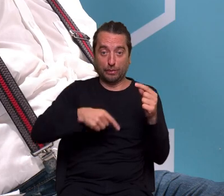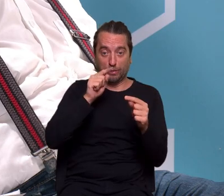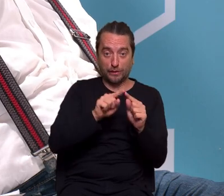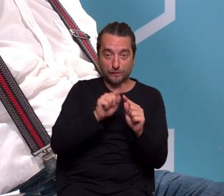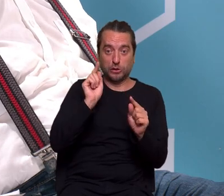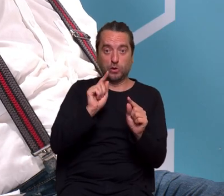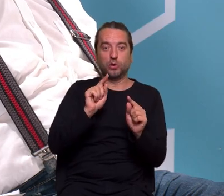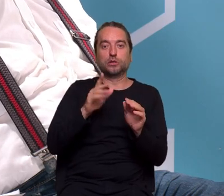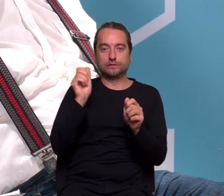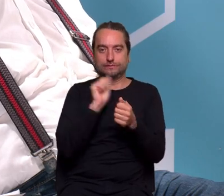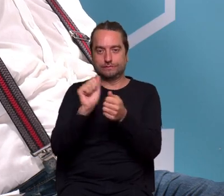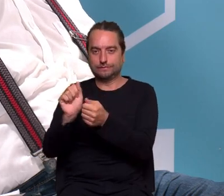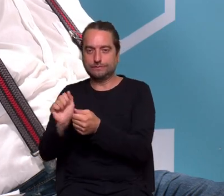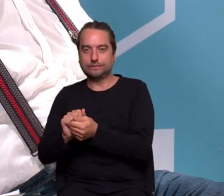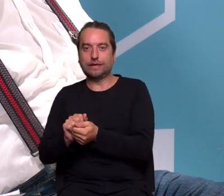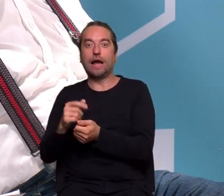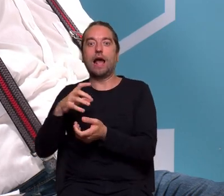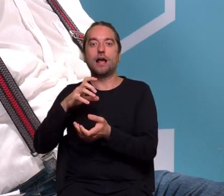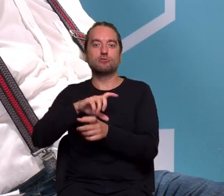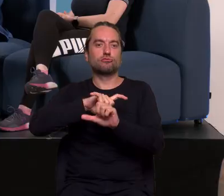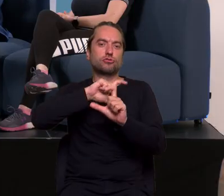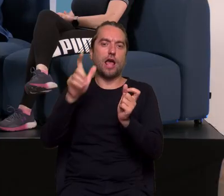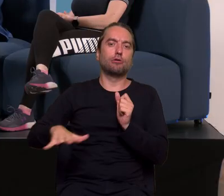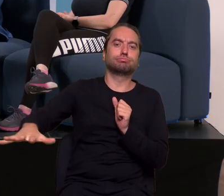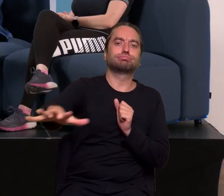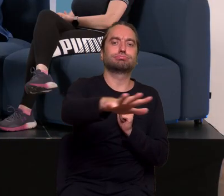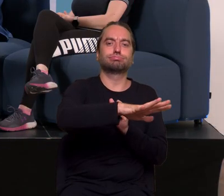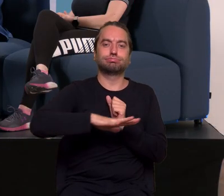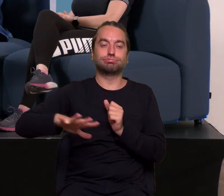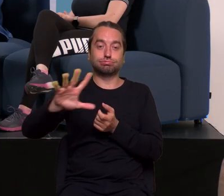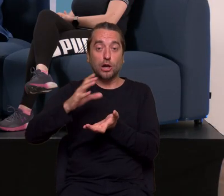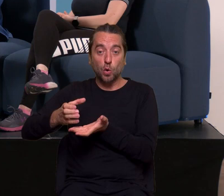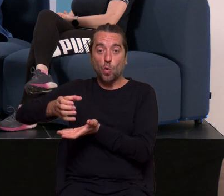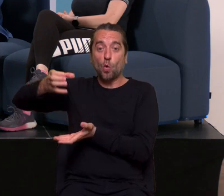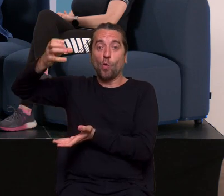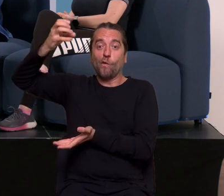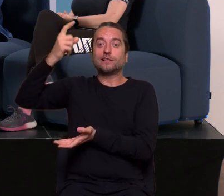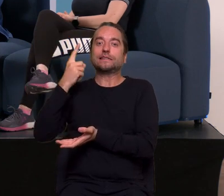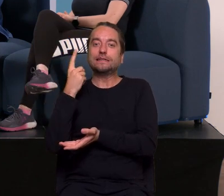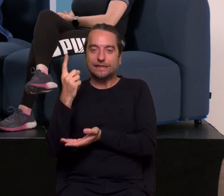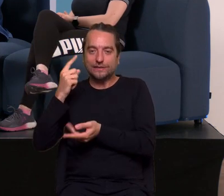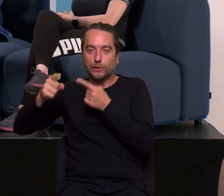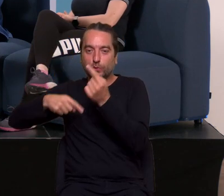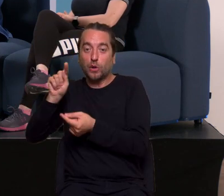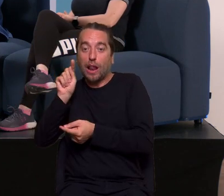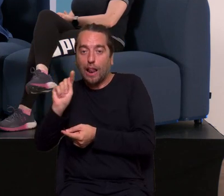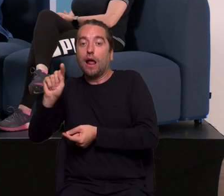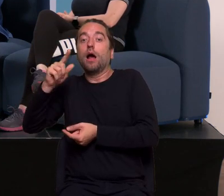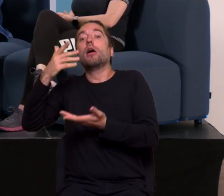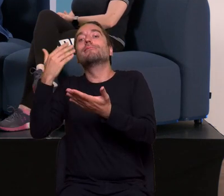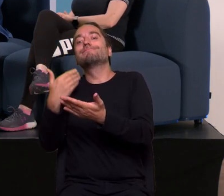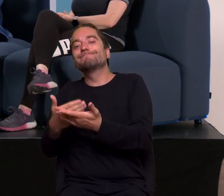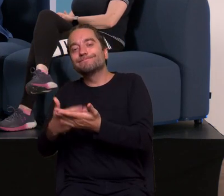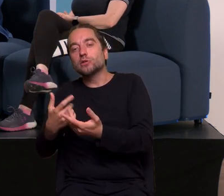czym okazuje się, że gdzieś w wieży zachowało się to jedno wrzeciono, które królewne ukuło i zapadła